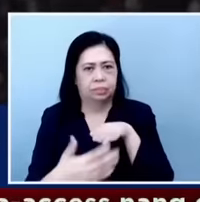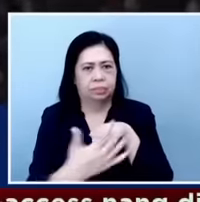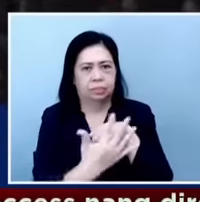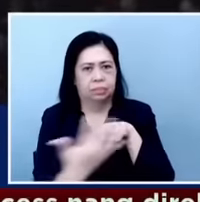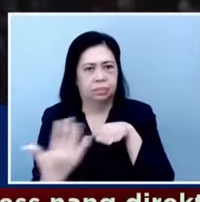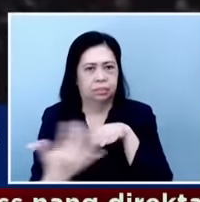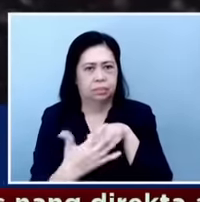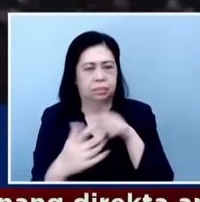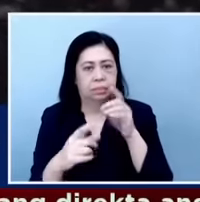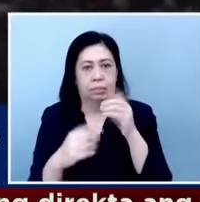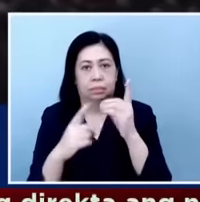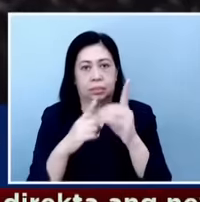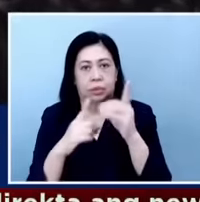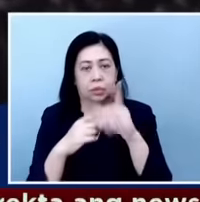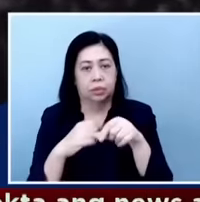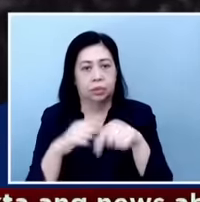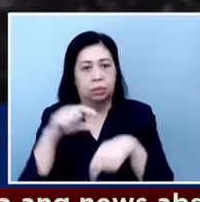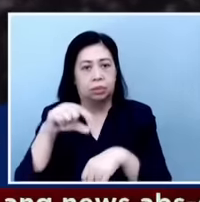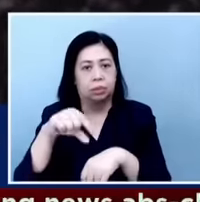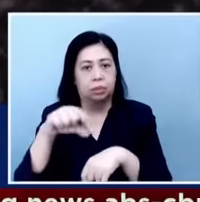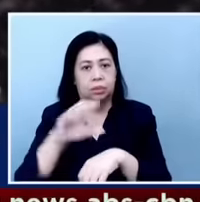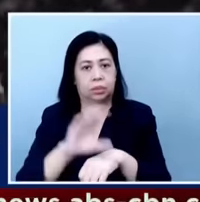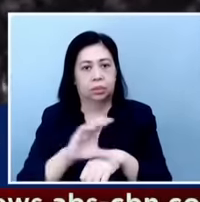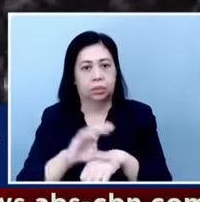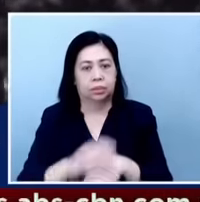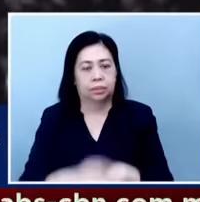ng simbahan.